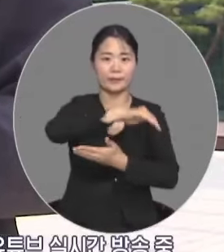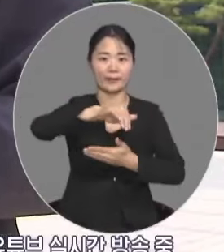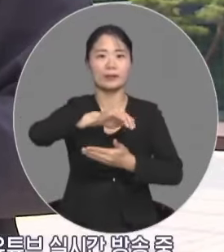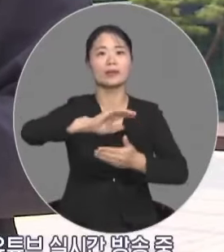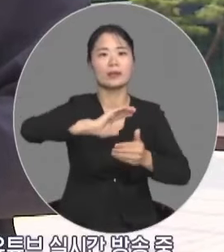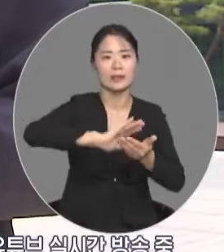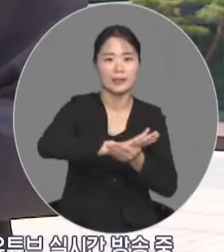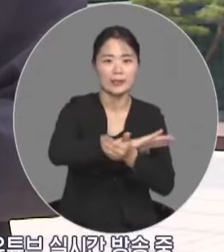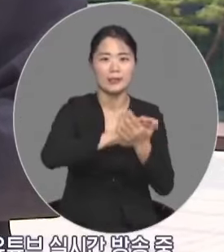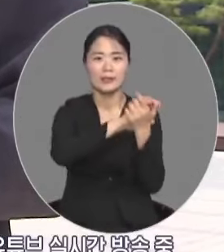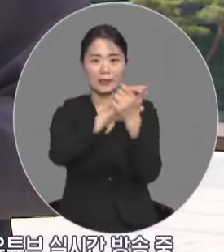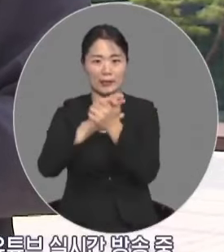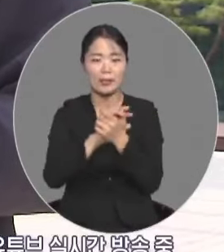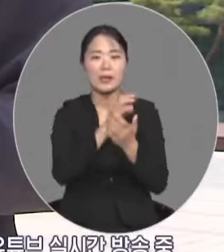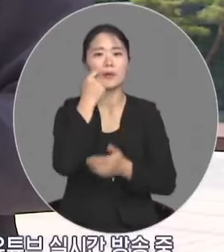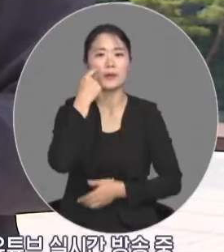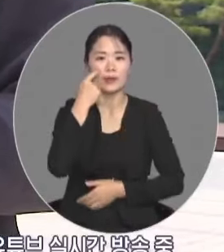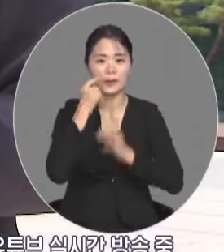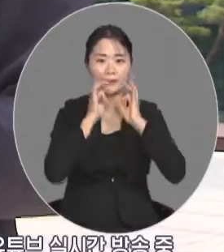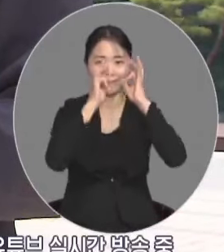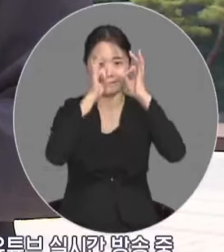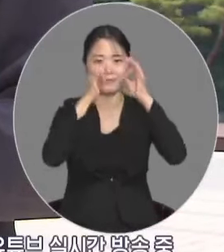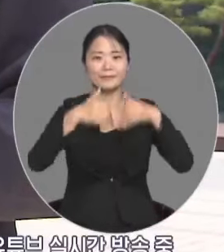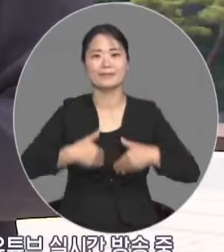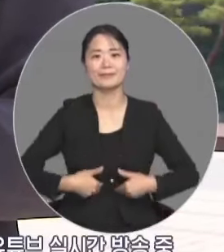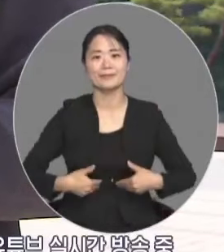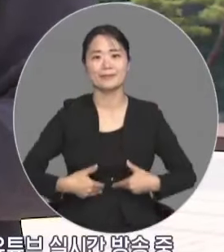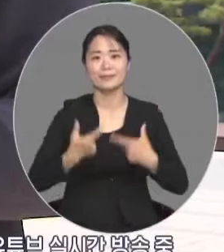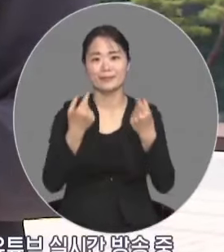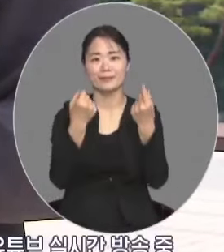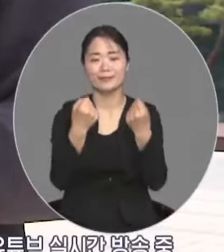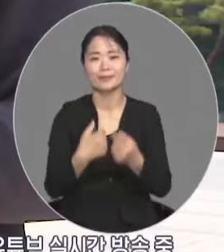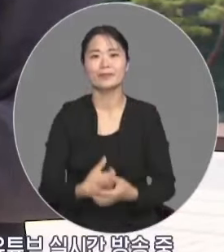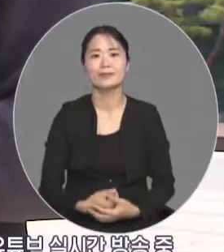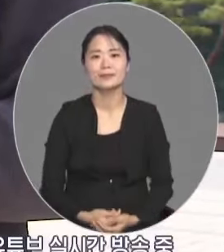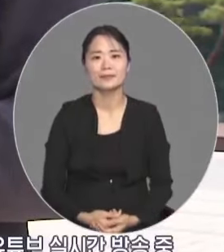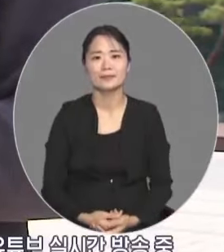이루기 위한 노력이 절실해 보입니다. UBC 뉴스 김영원입니다.